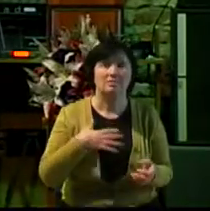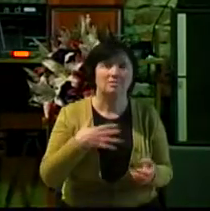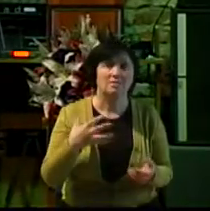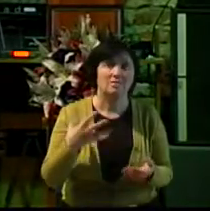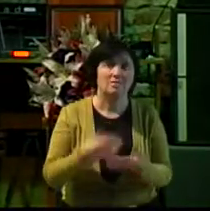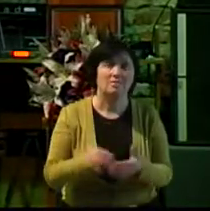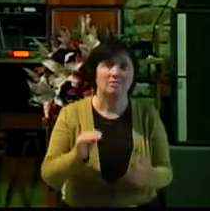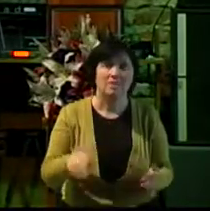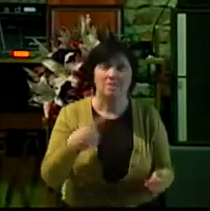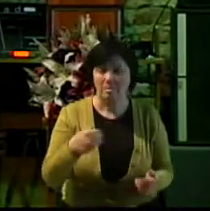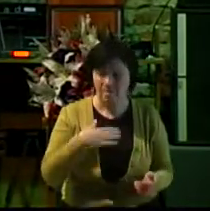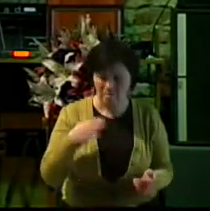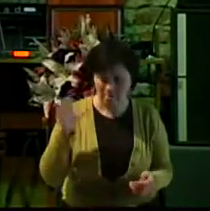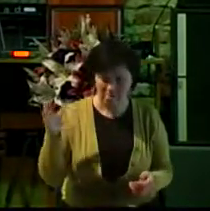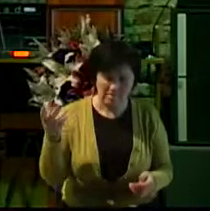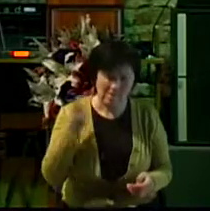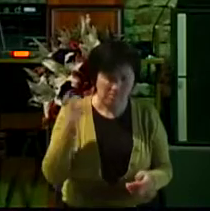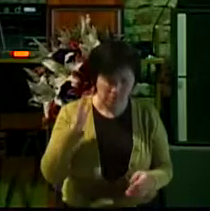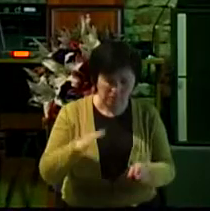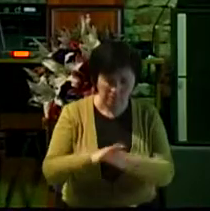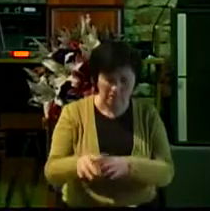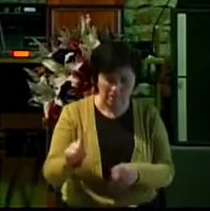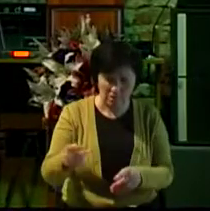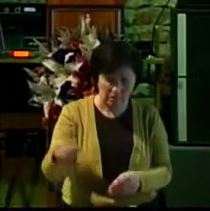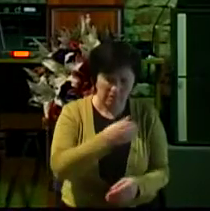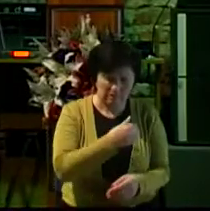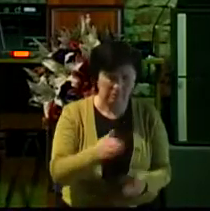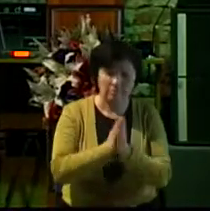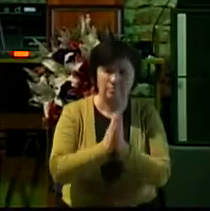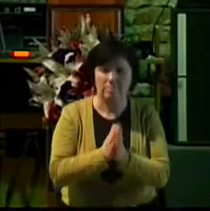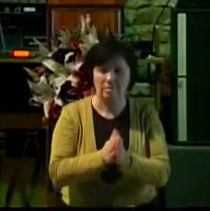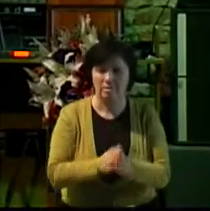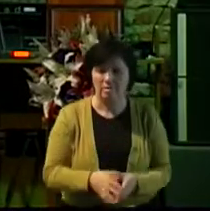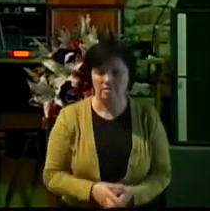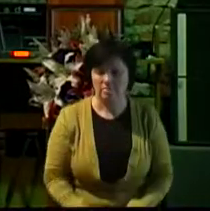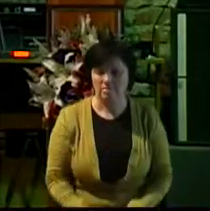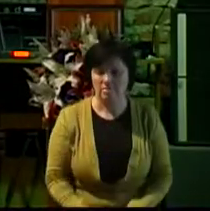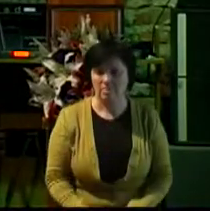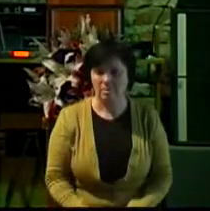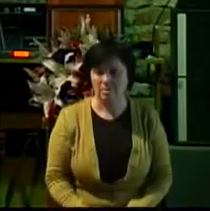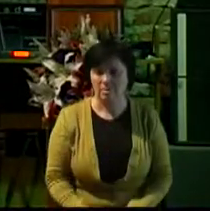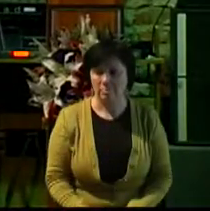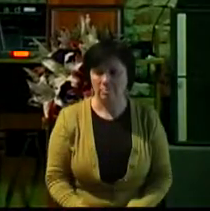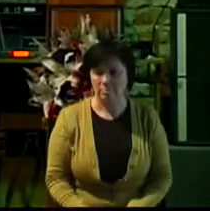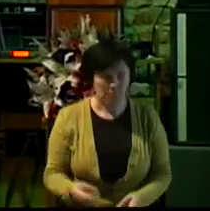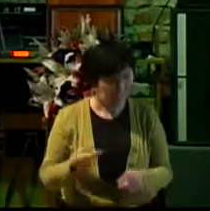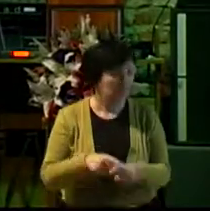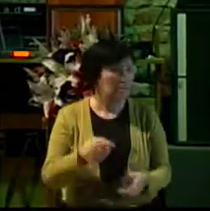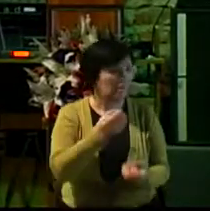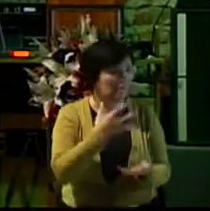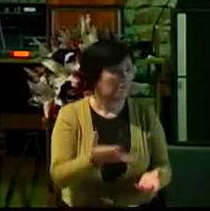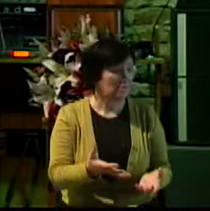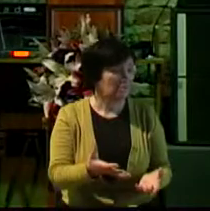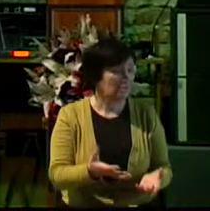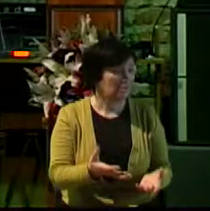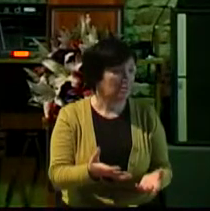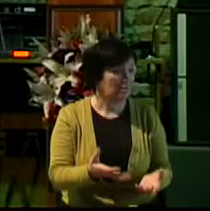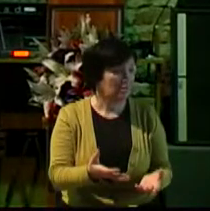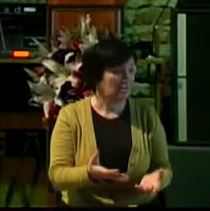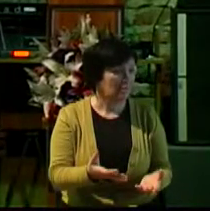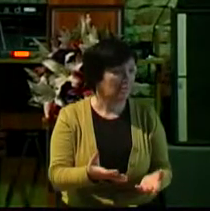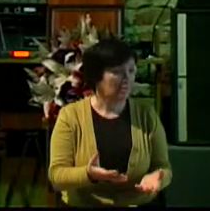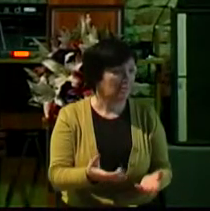добро. Но когда мы говорим о любящем и добром Боге, мы понимаем, что наш Бог, Он премудрый. И всякий